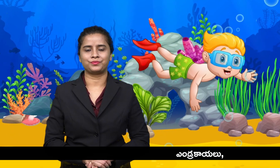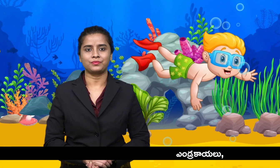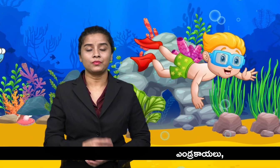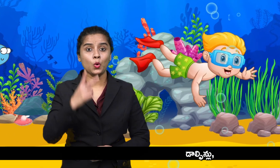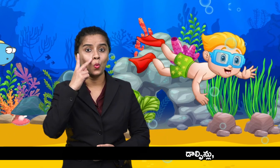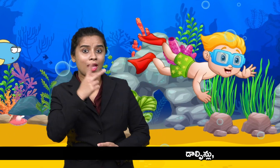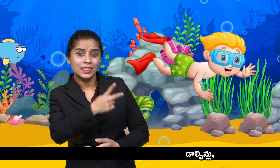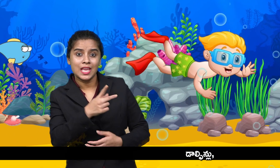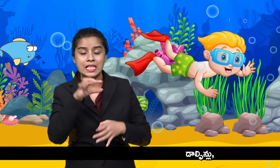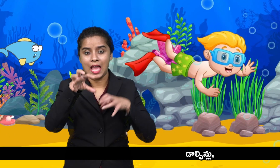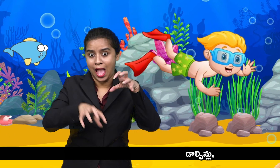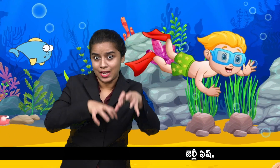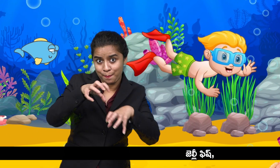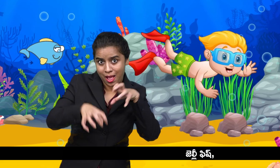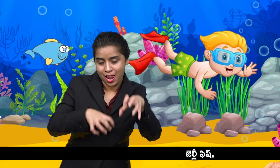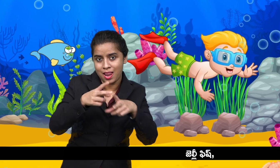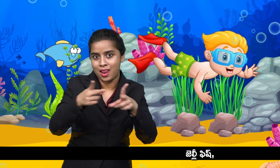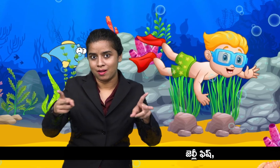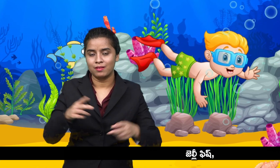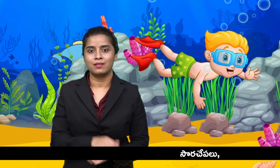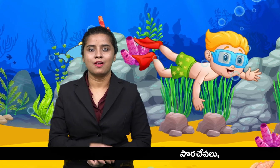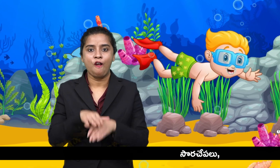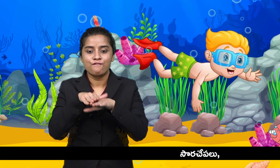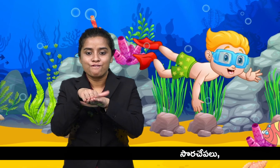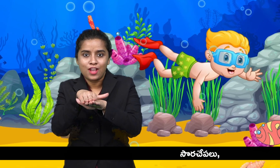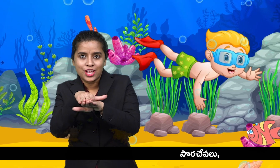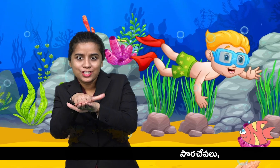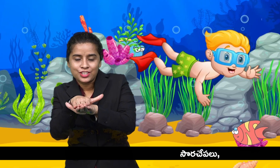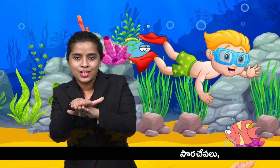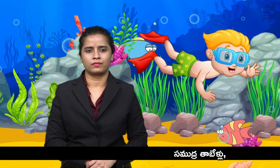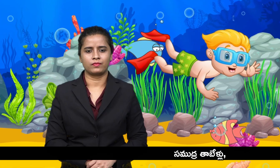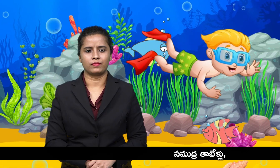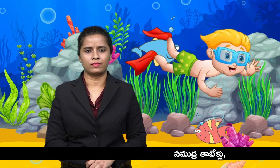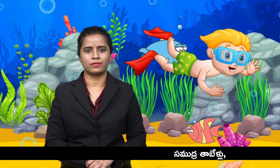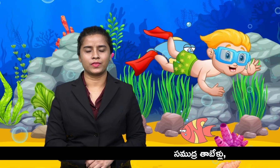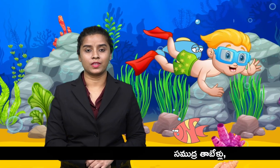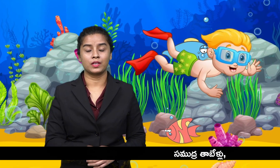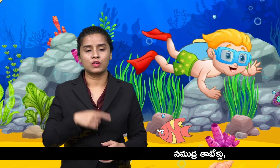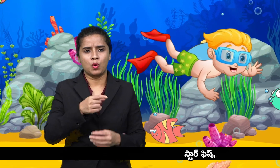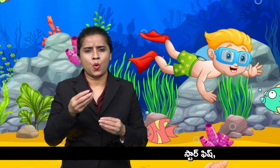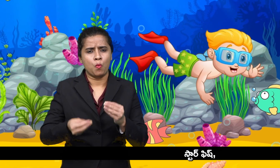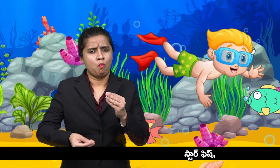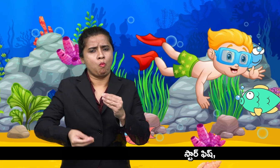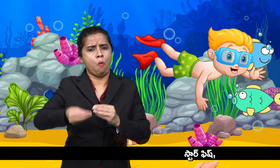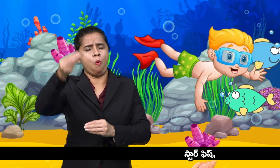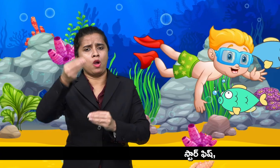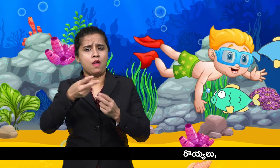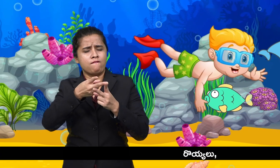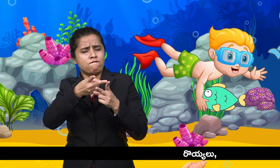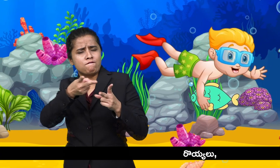ఎండ్రకాయలు, డాల్ఫిన్లు, జెల్లీ ఫిష్, సొరచేపలు, సముద్ర తాబేళ్లు, స్టార్